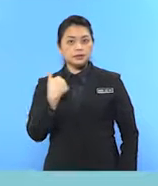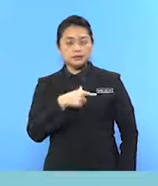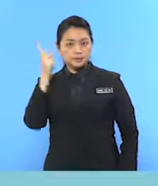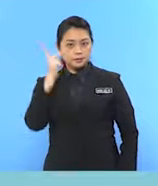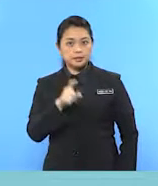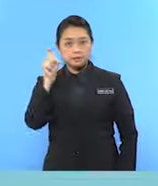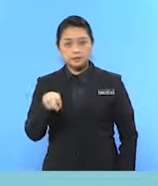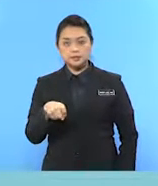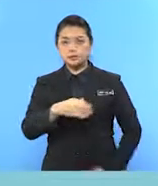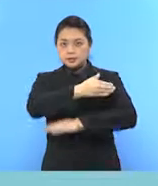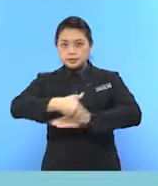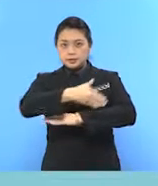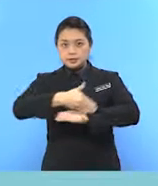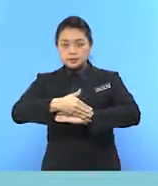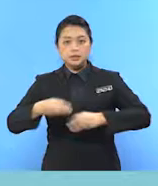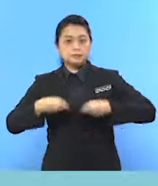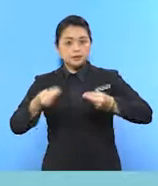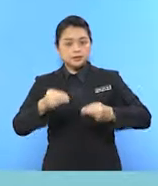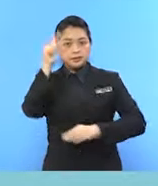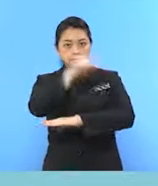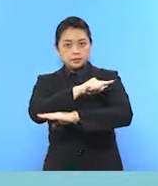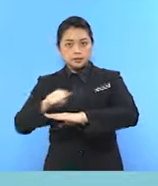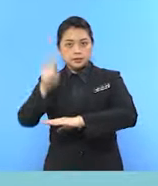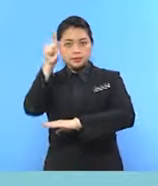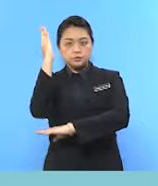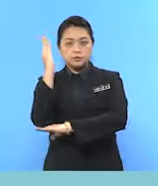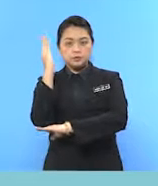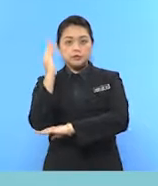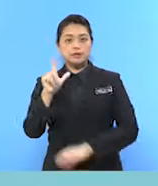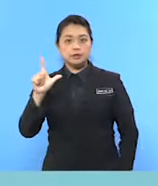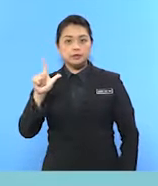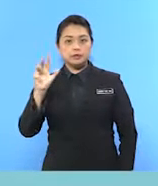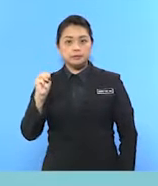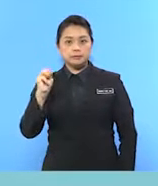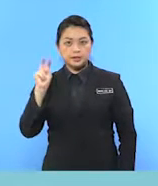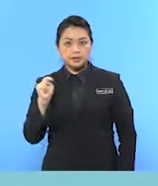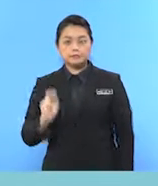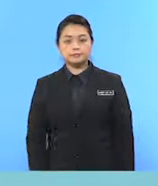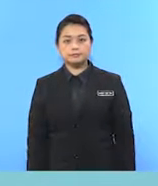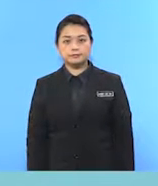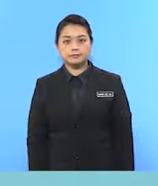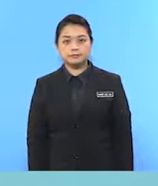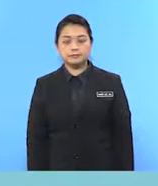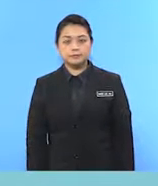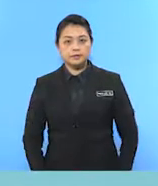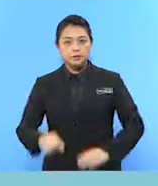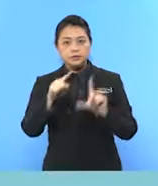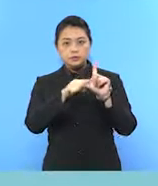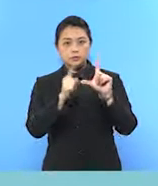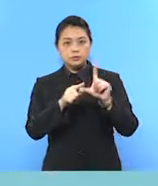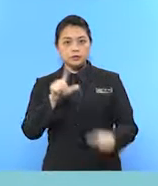kenal pasti sisi-sisi bagi segitiga bersudut tegak LMN. Sudut